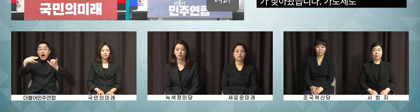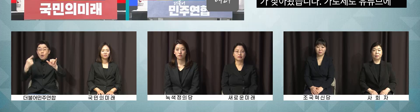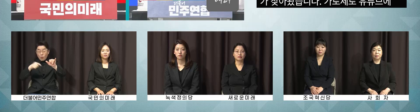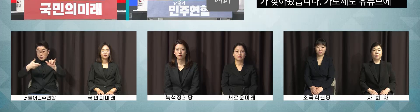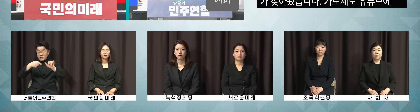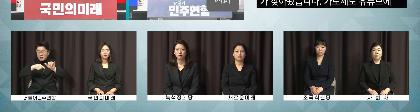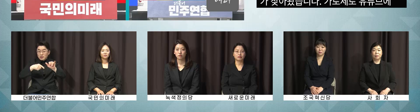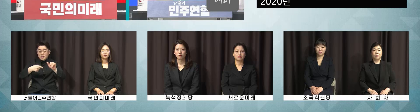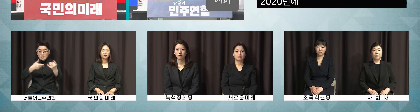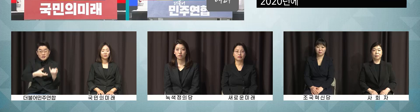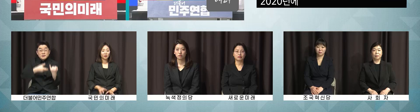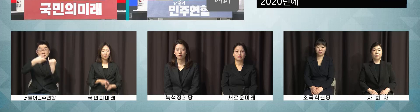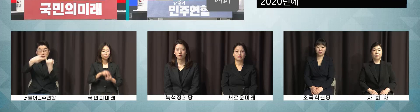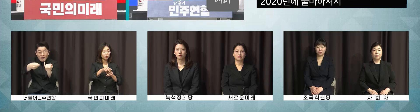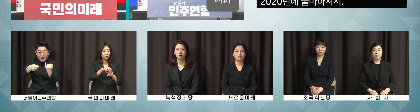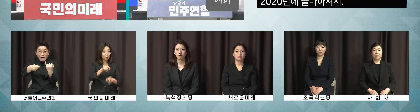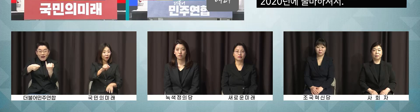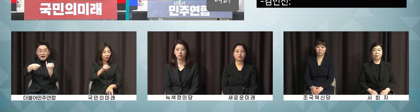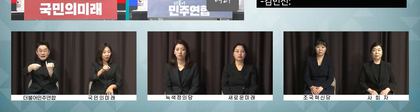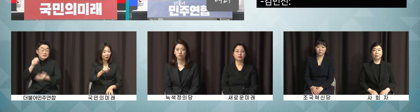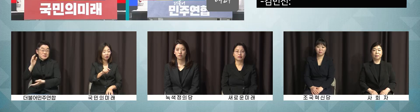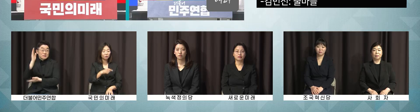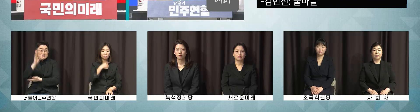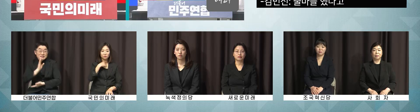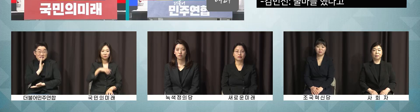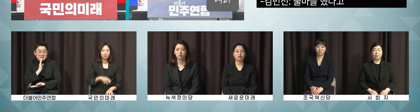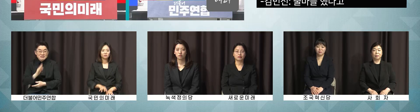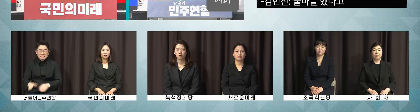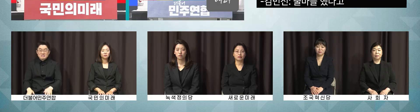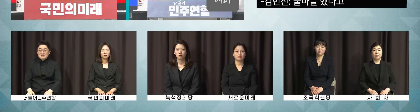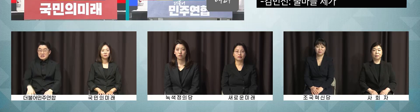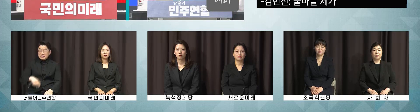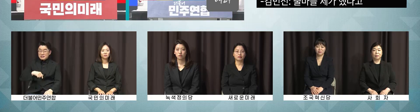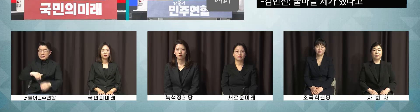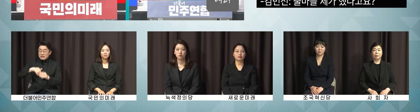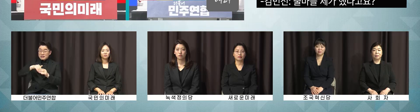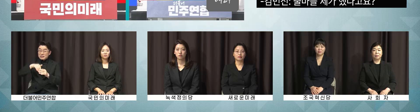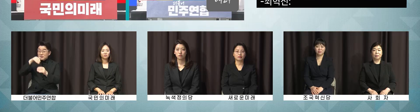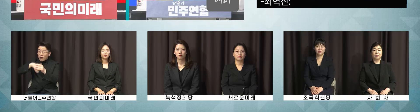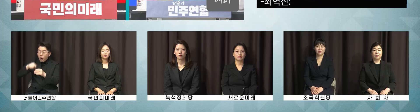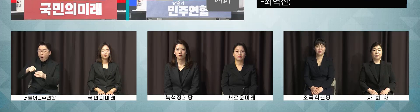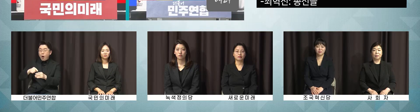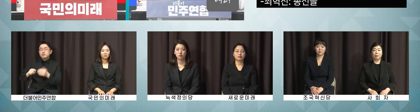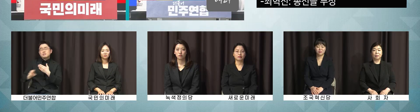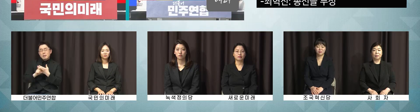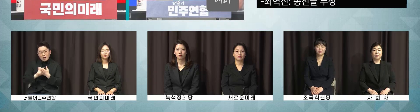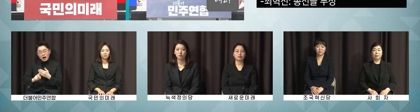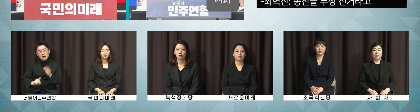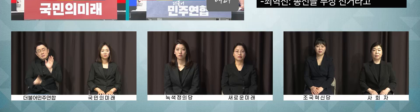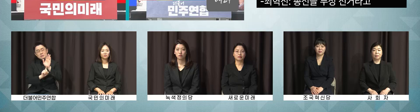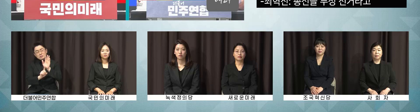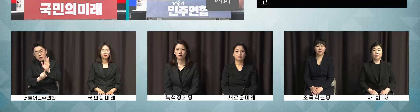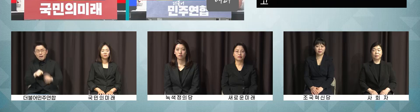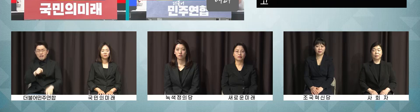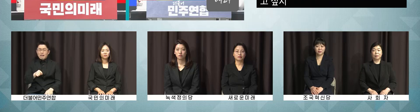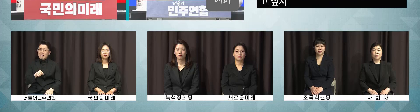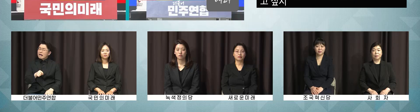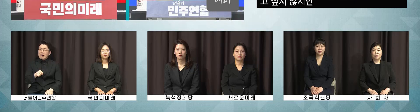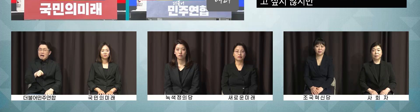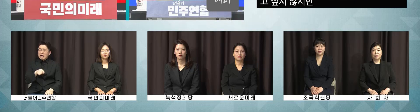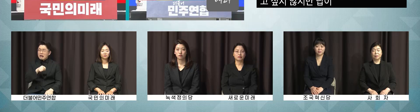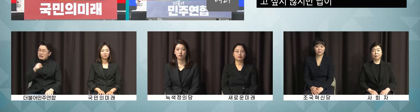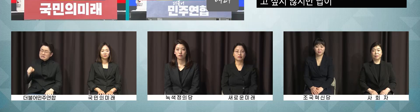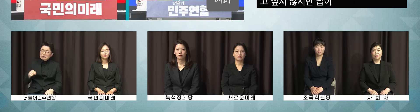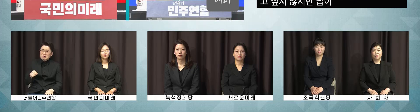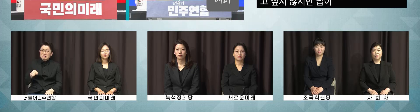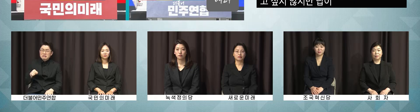출마하셔가지고 출마를 제가 했다고요? 출연하셔서 총선을 부정선거라고 규정하고 싶지 않지만 뭐 답이 필요하다라든가 여러